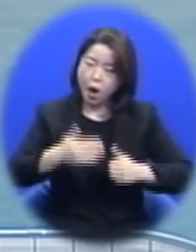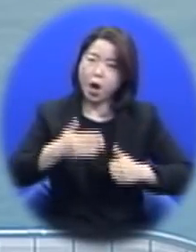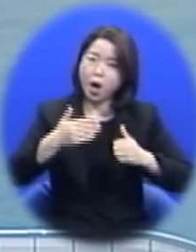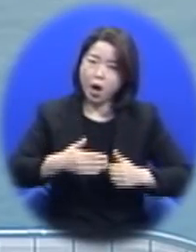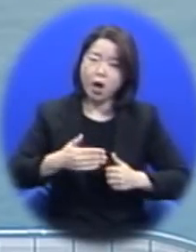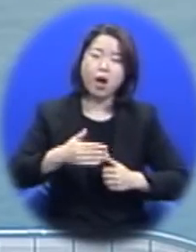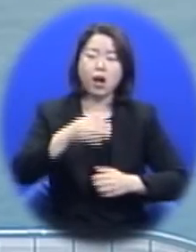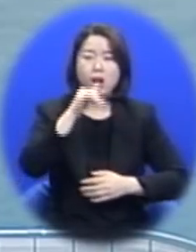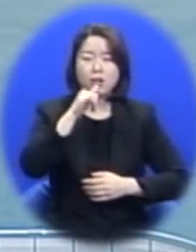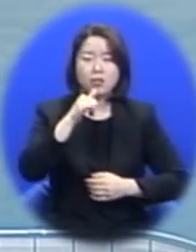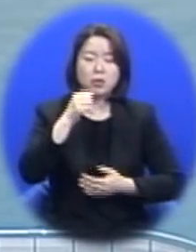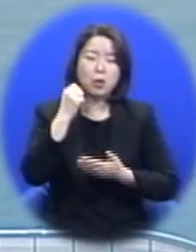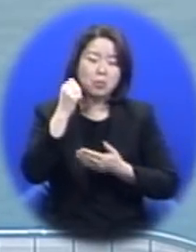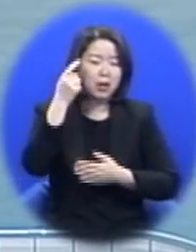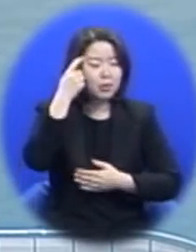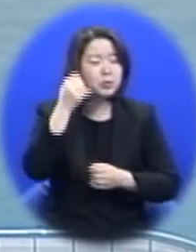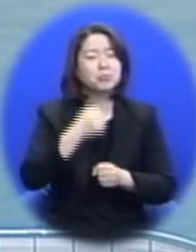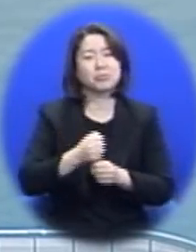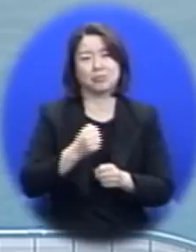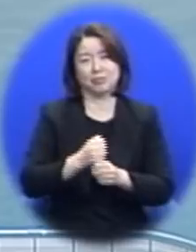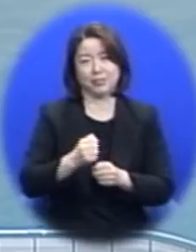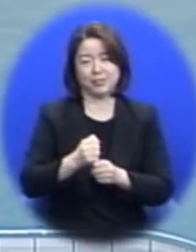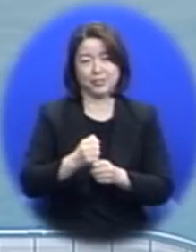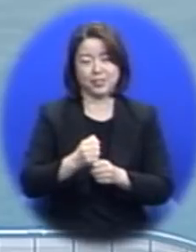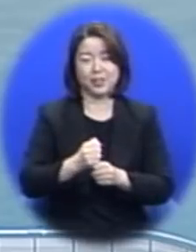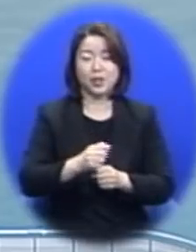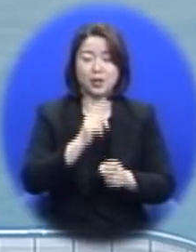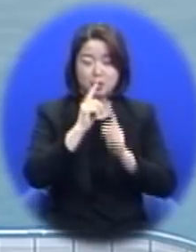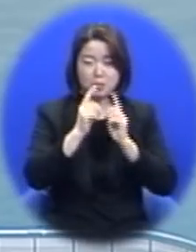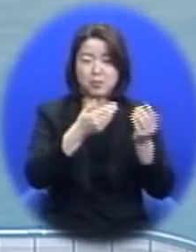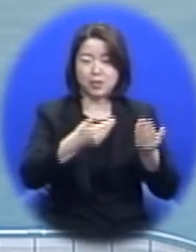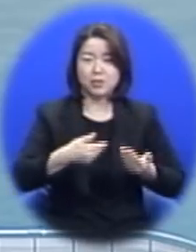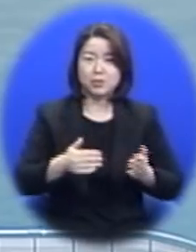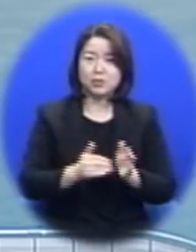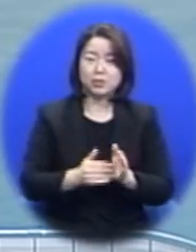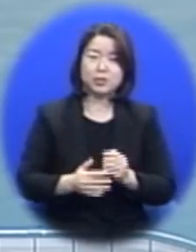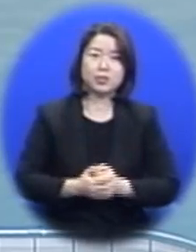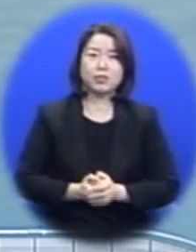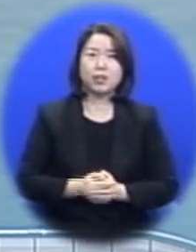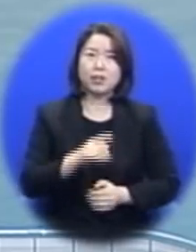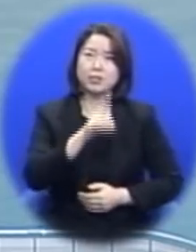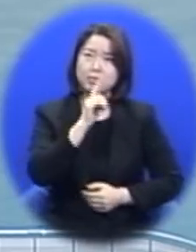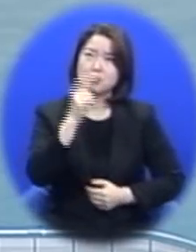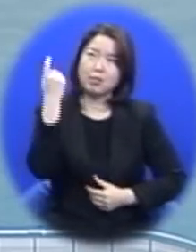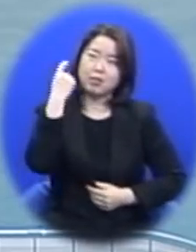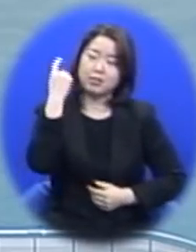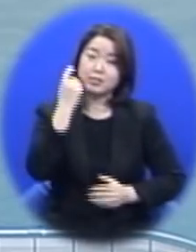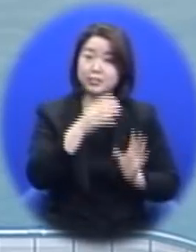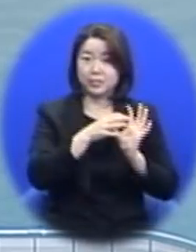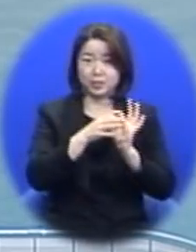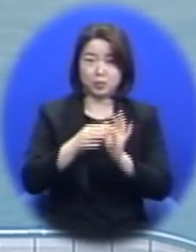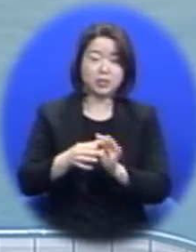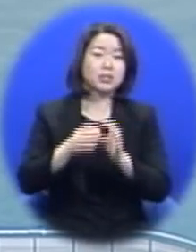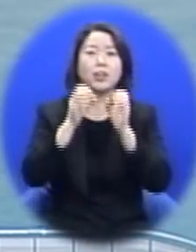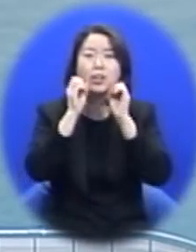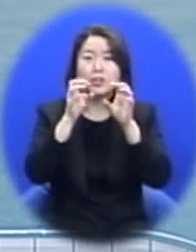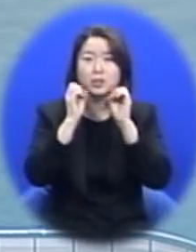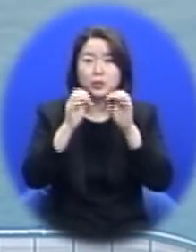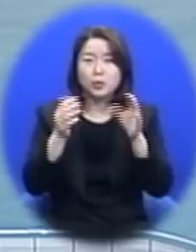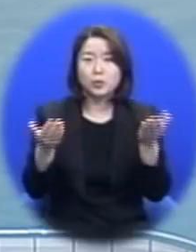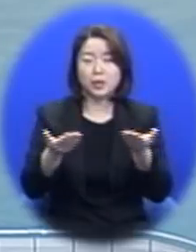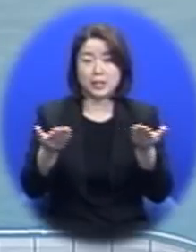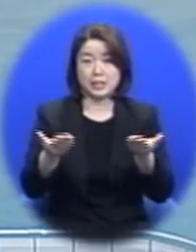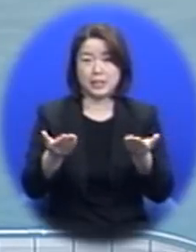너무 난감했다는 이야기를 하더라고요. 그 이야기를 들으면서 전도하는 일 참